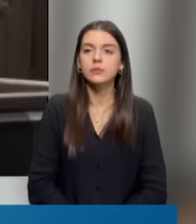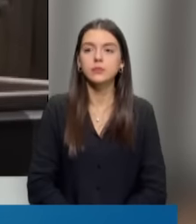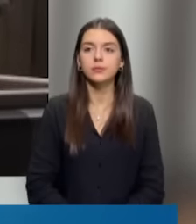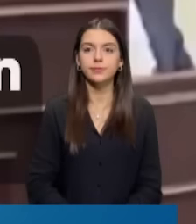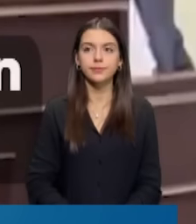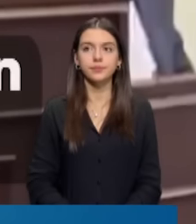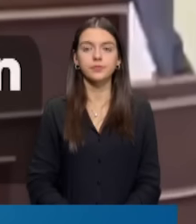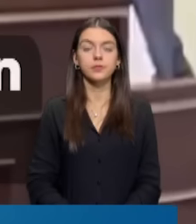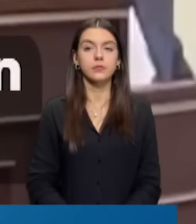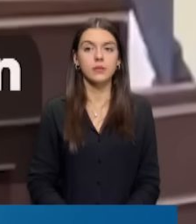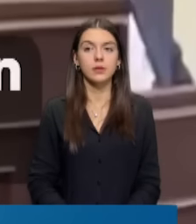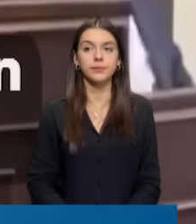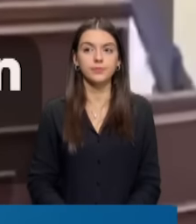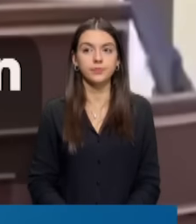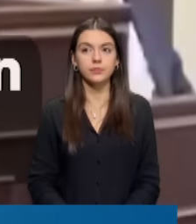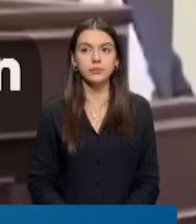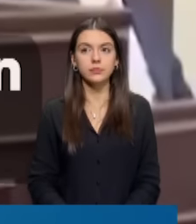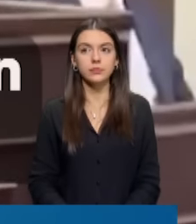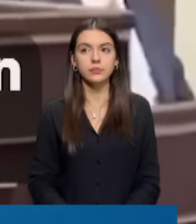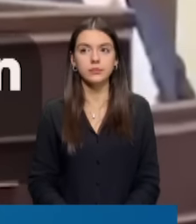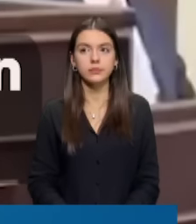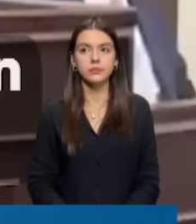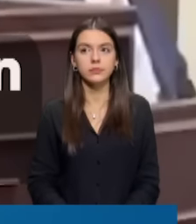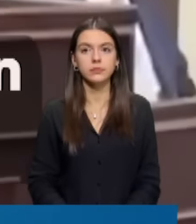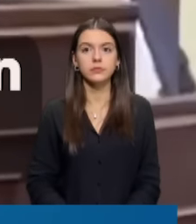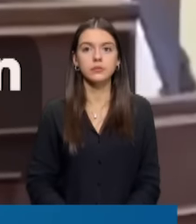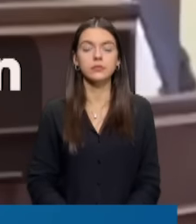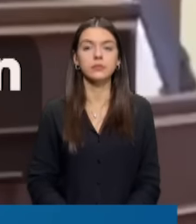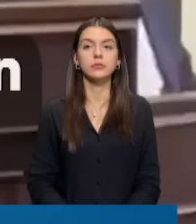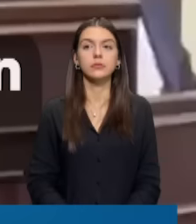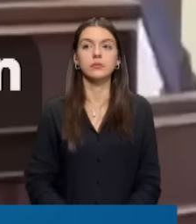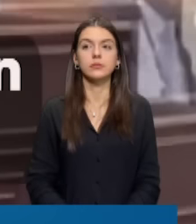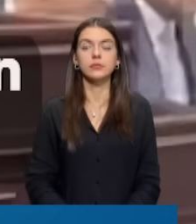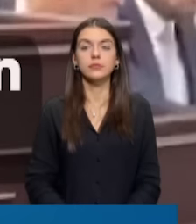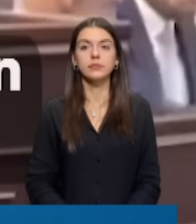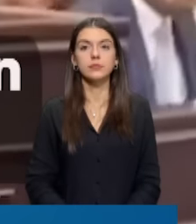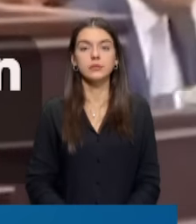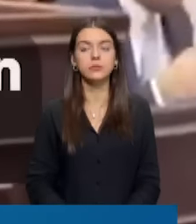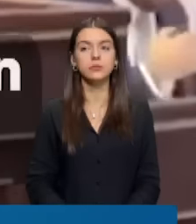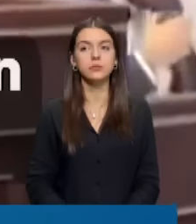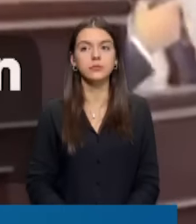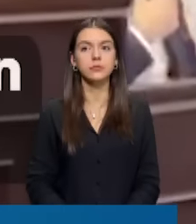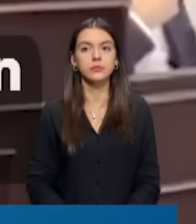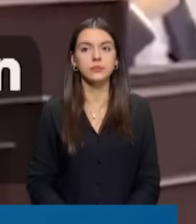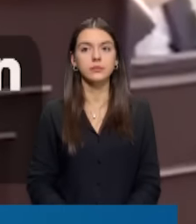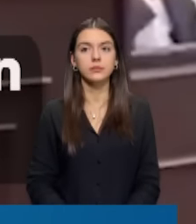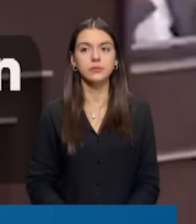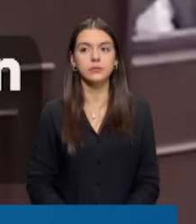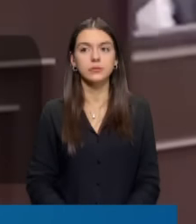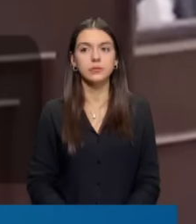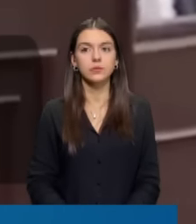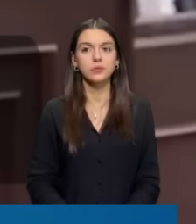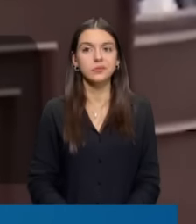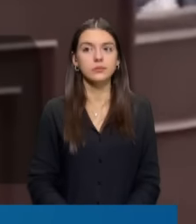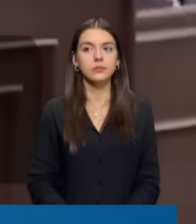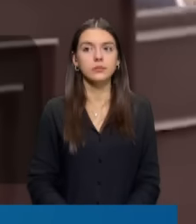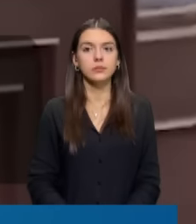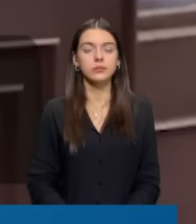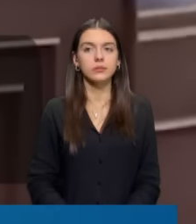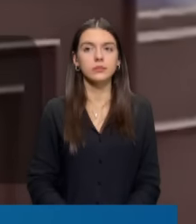kullanarak ödedik. Kredi çektik. Ödedik. Böyle bir ifadem yok. Ben belediye meclisinden karar